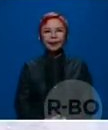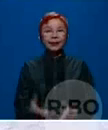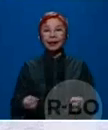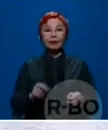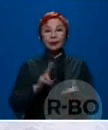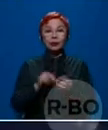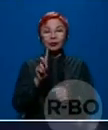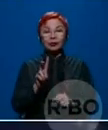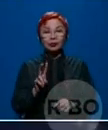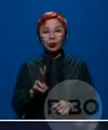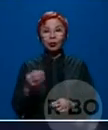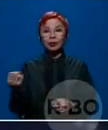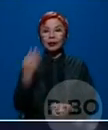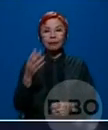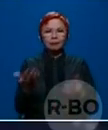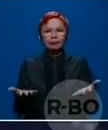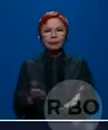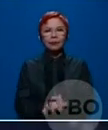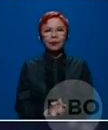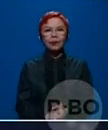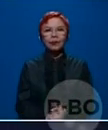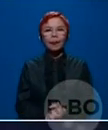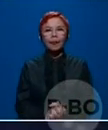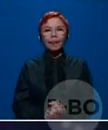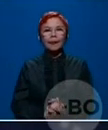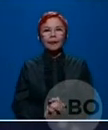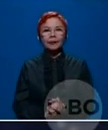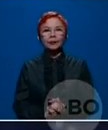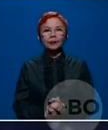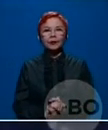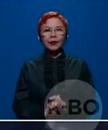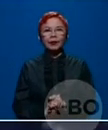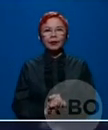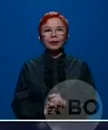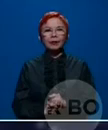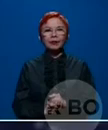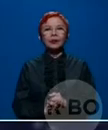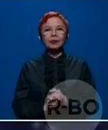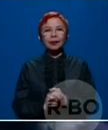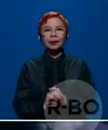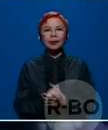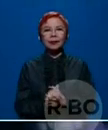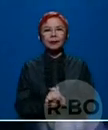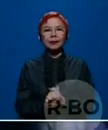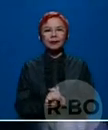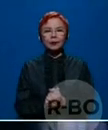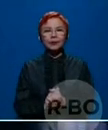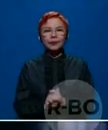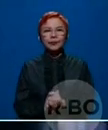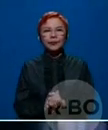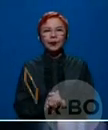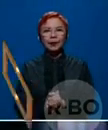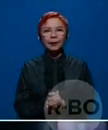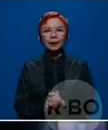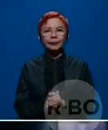menit silakan pak Basuki dan Pak Jarot apa yang disampaikan pason t sandi Terima